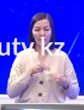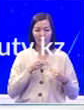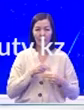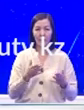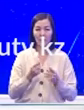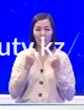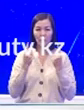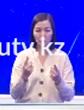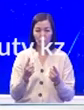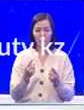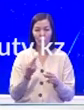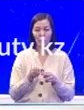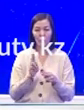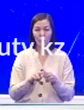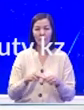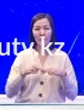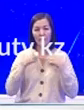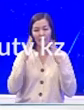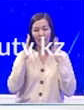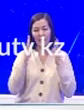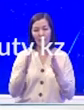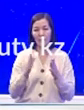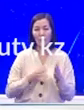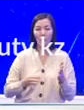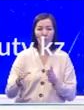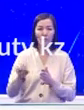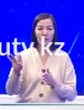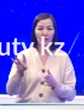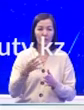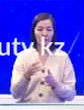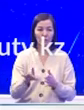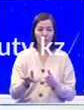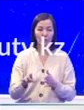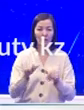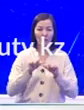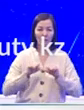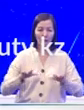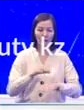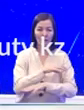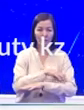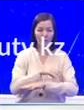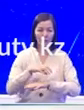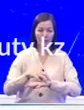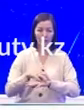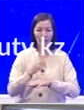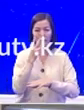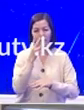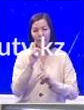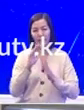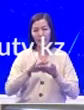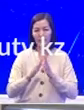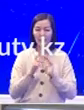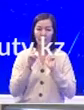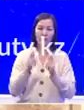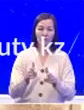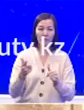теңіз, осыны бағалап облыстық және республикалық аномастикалық комиссия бір ауыздан мақұлдап осы есім беру